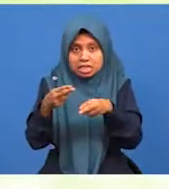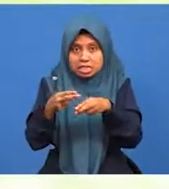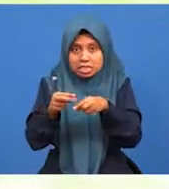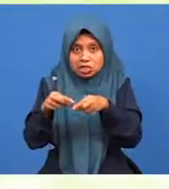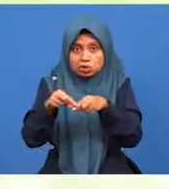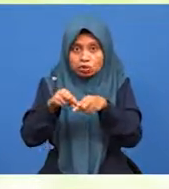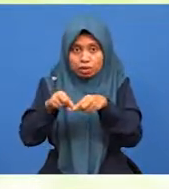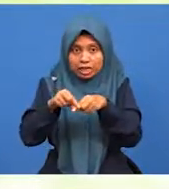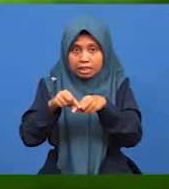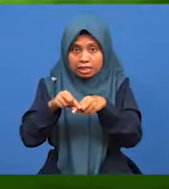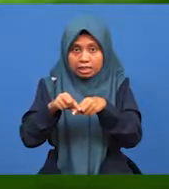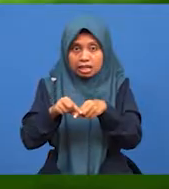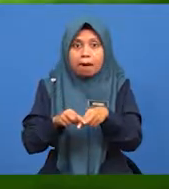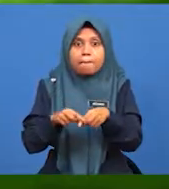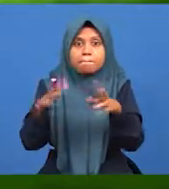anting-anting.